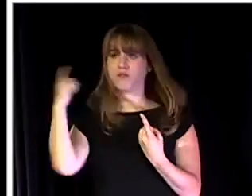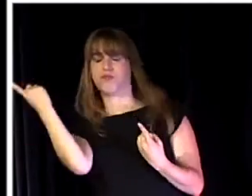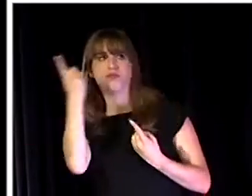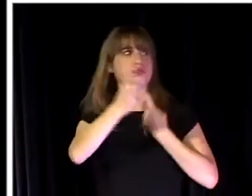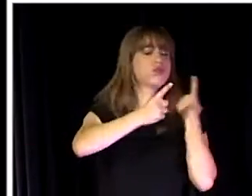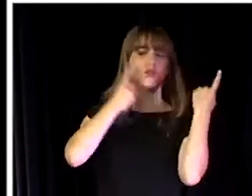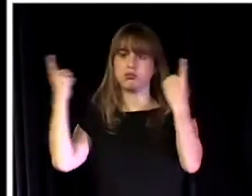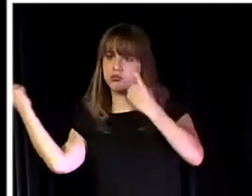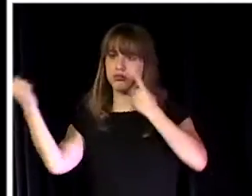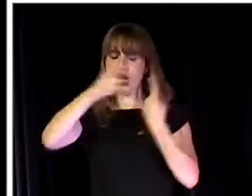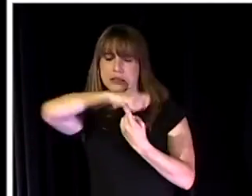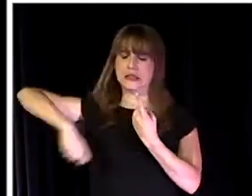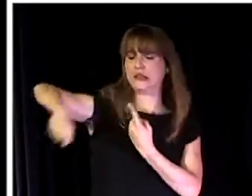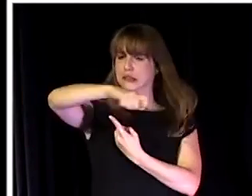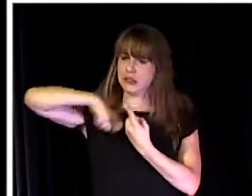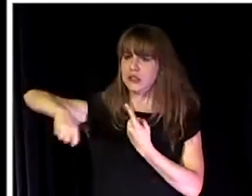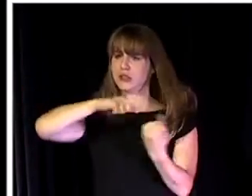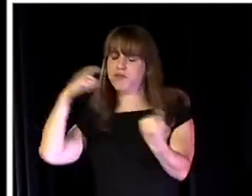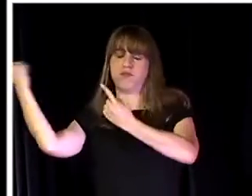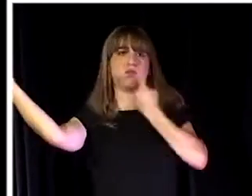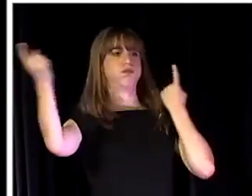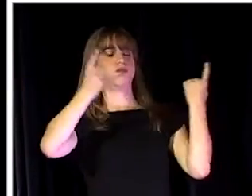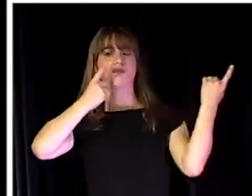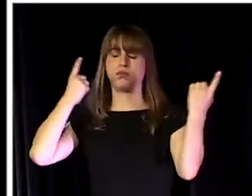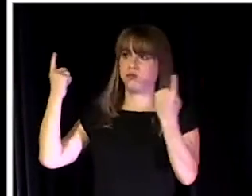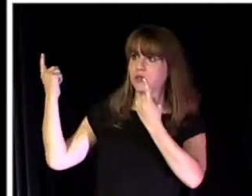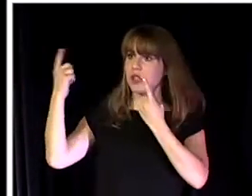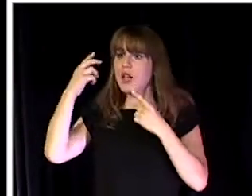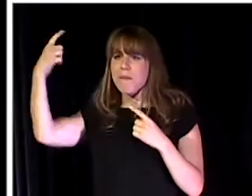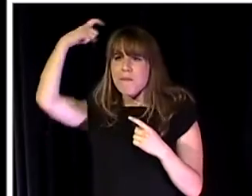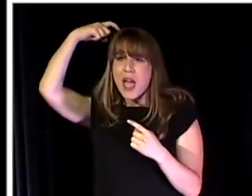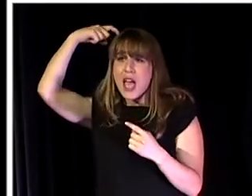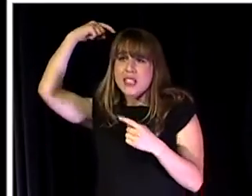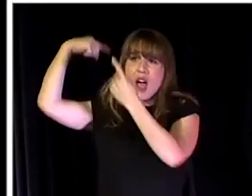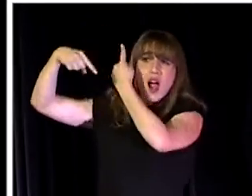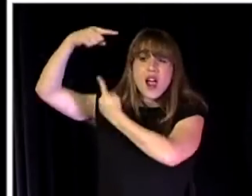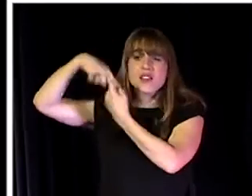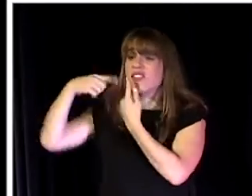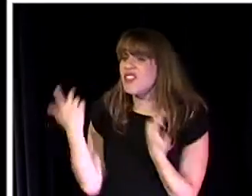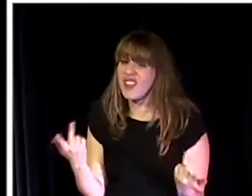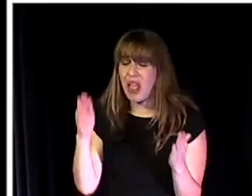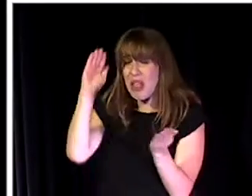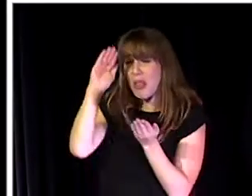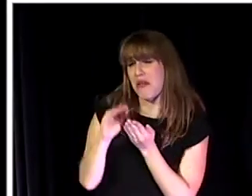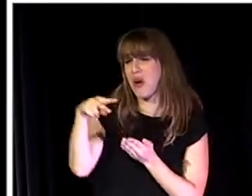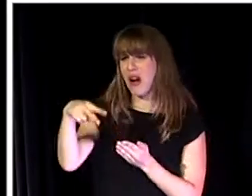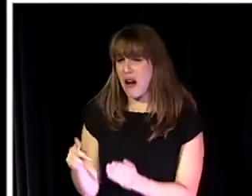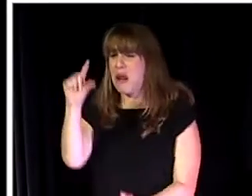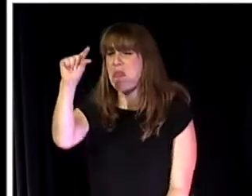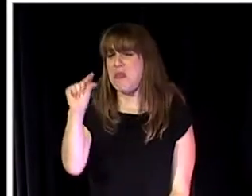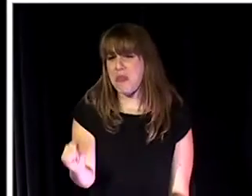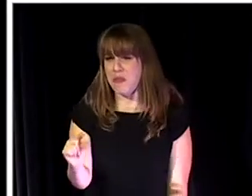να ζαλίζεται. Και εκείνη την ώρα που ζαλιζότανε, να στριφογυρνάνε και τα λόγια της φτέρης, ένα μικρό λινάρι, ένα πλάσμα τόσο